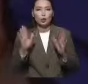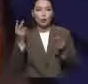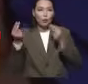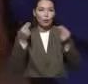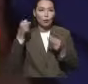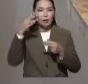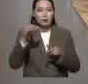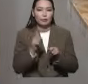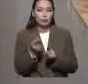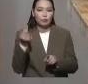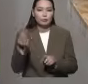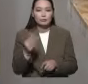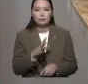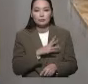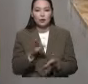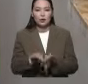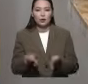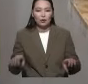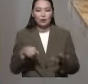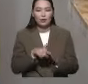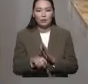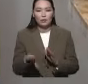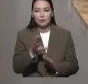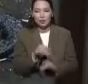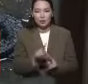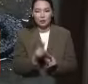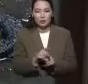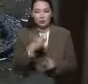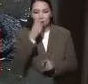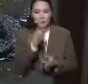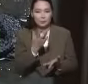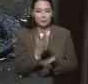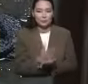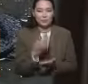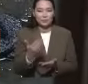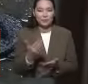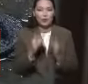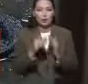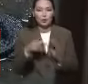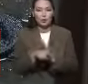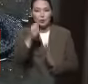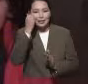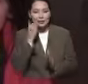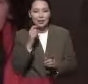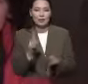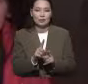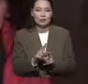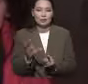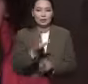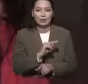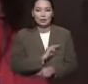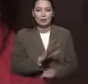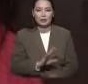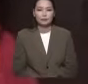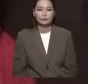төлеп тұратынын айтқан. Кәрі жүйесінен шыққан иіс қолқаны қабады. Ғимарат ескі болғасын, мәселе шашетектен. Тығылысып бір